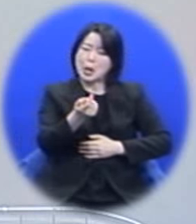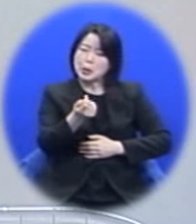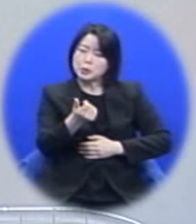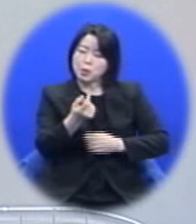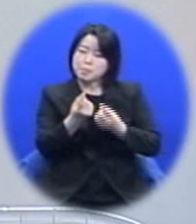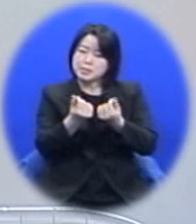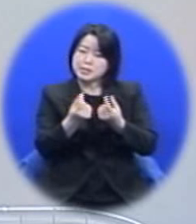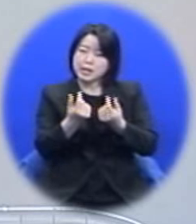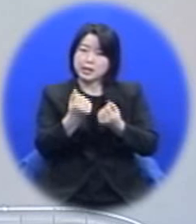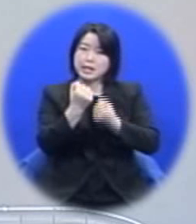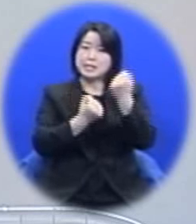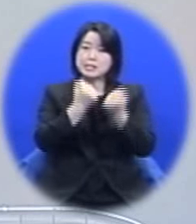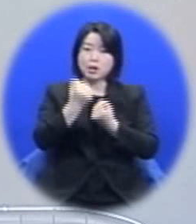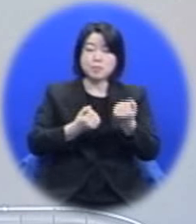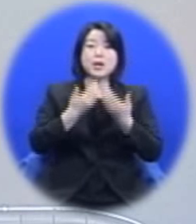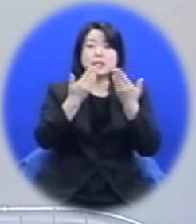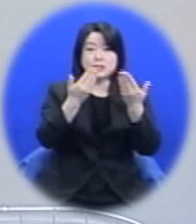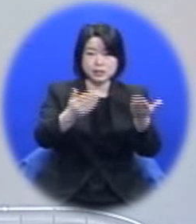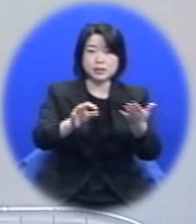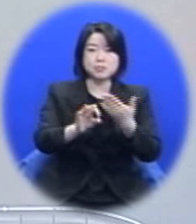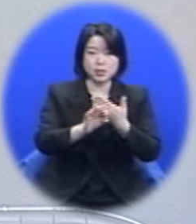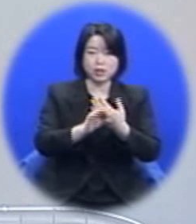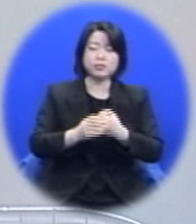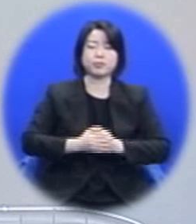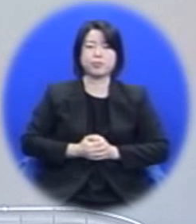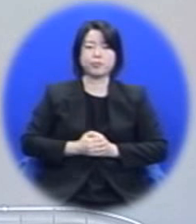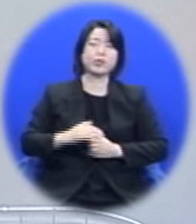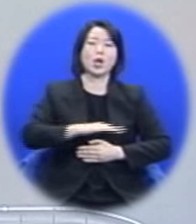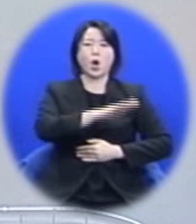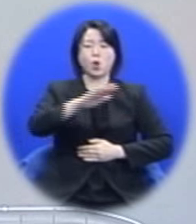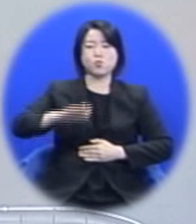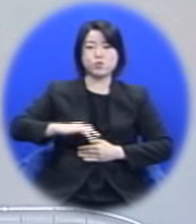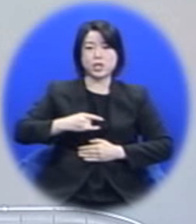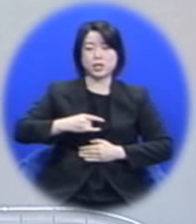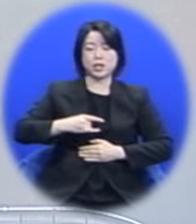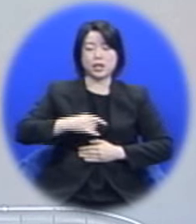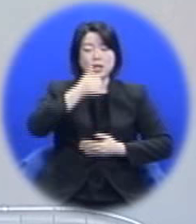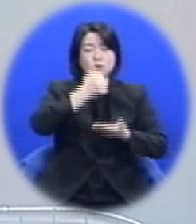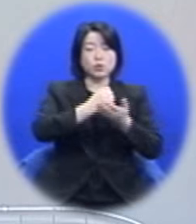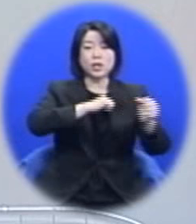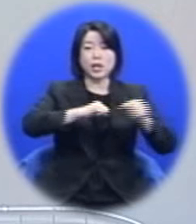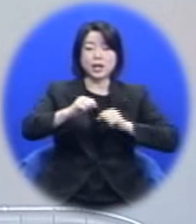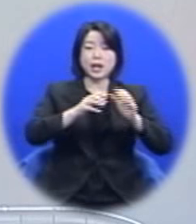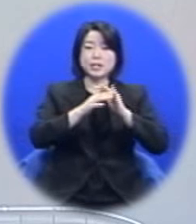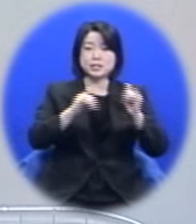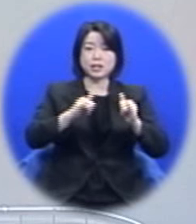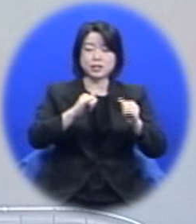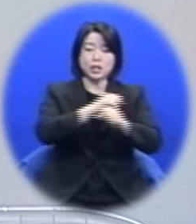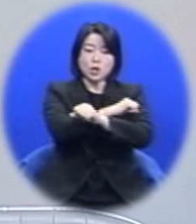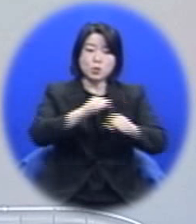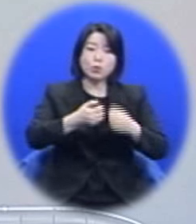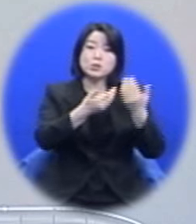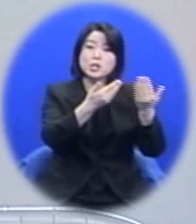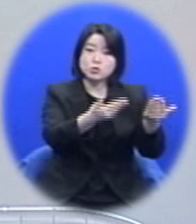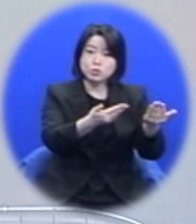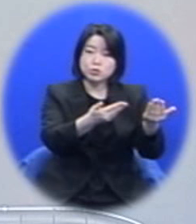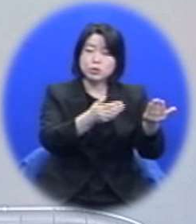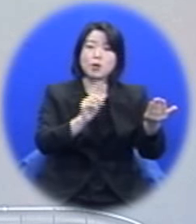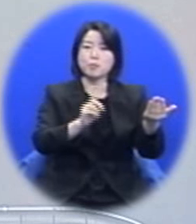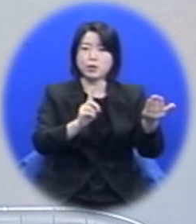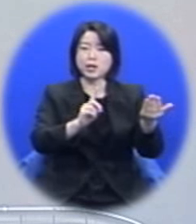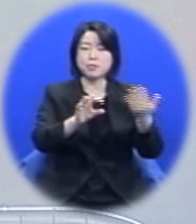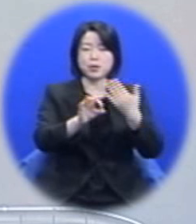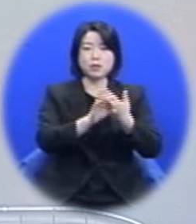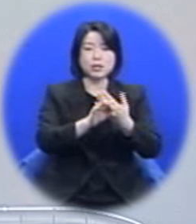비슷하게 한번 설명을 드려보자면 우리가 우리에게 죄 지은 자를 용서하는 것이 이 물컵 속에